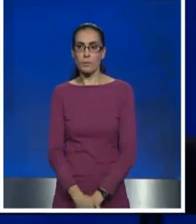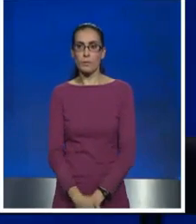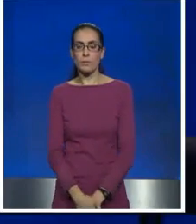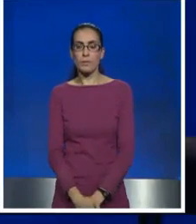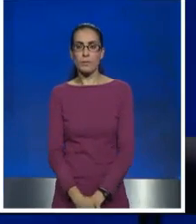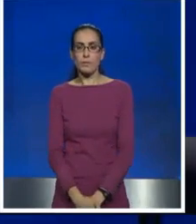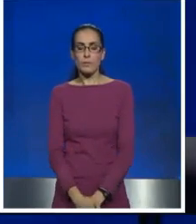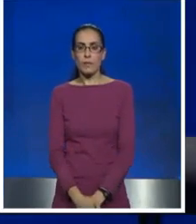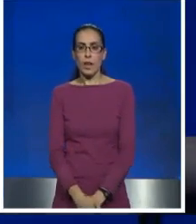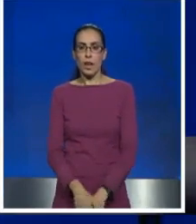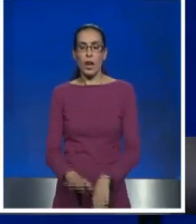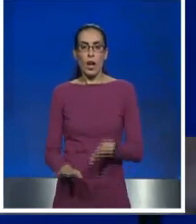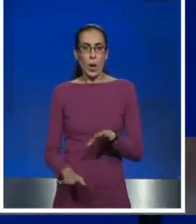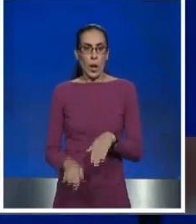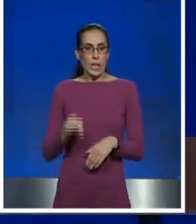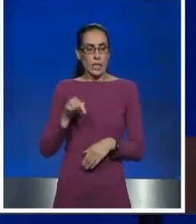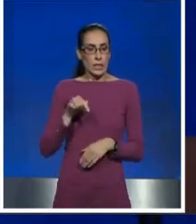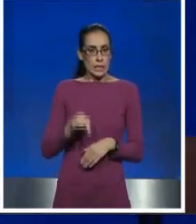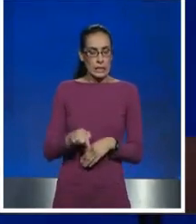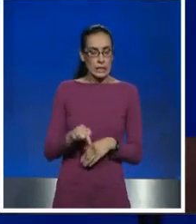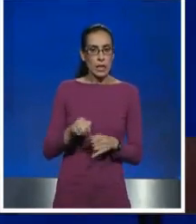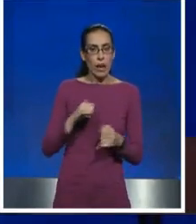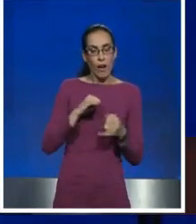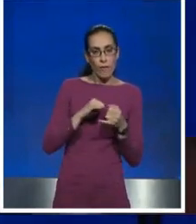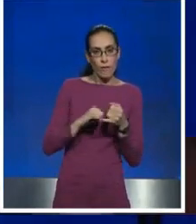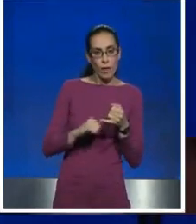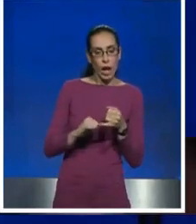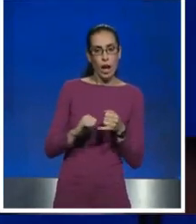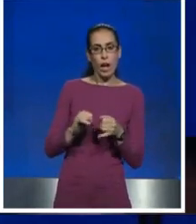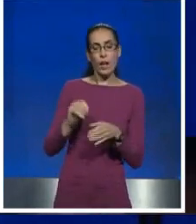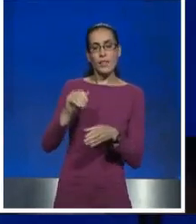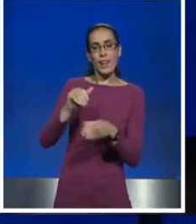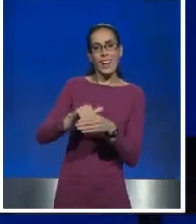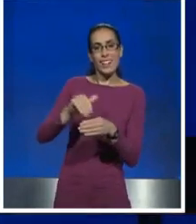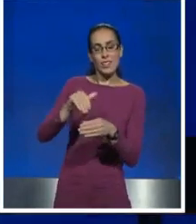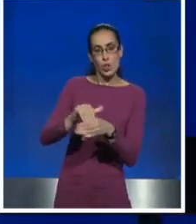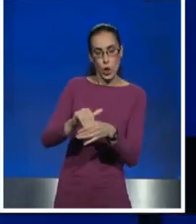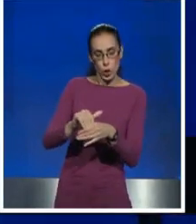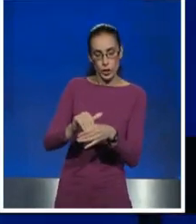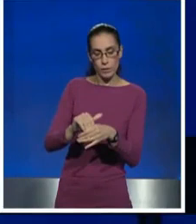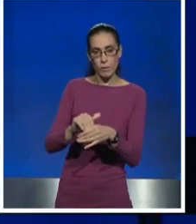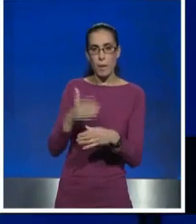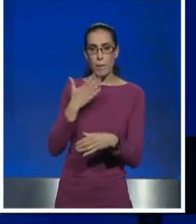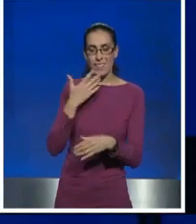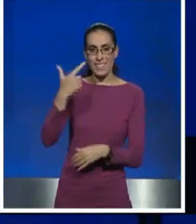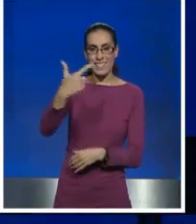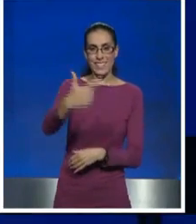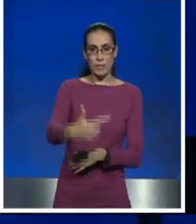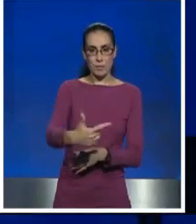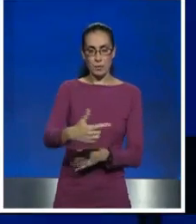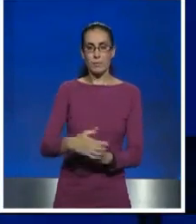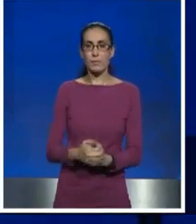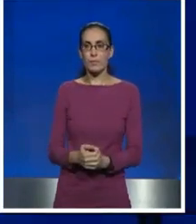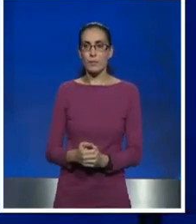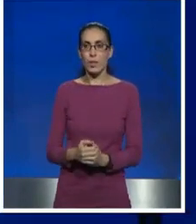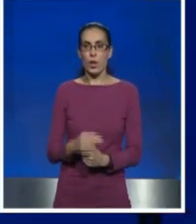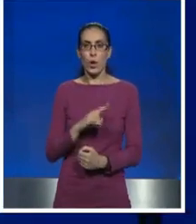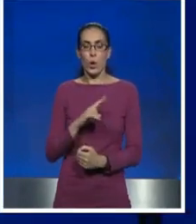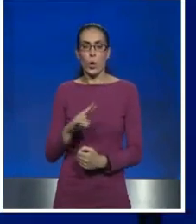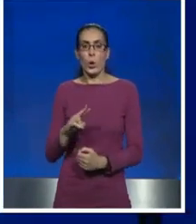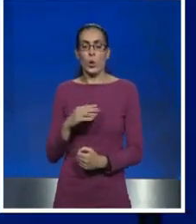Qed navviċinaw it-tmiem ta' din il-kampanja bl-elezzjoni skedata għal nhar is-Sibt li ġej. U jkolli ngħid